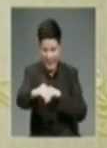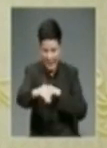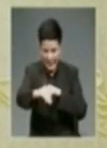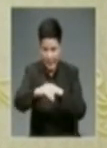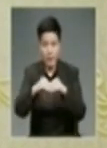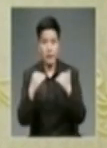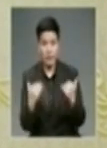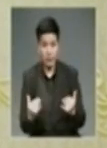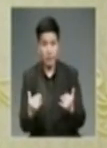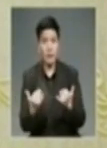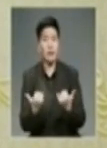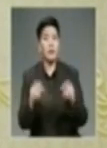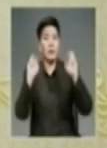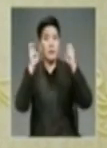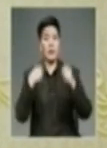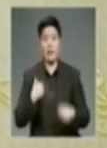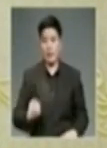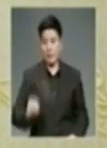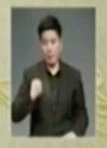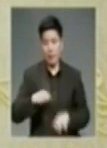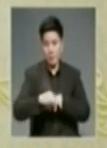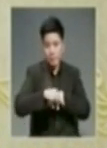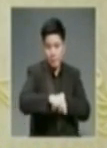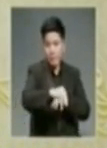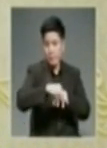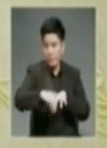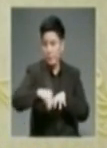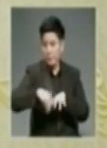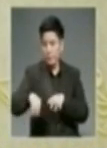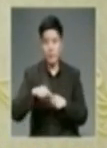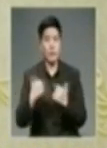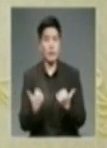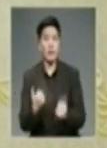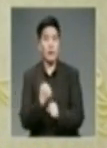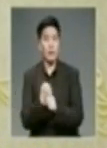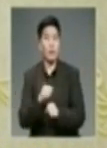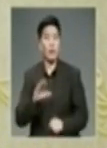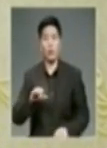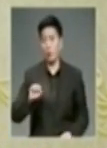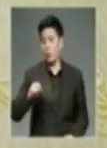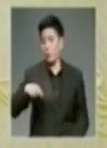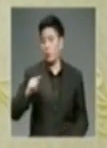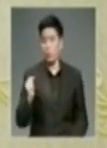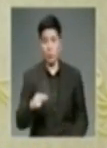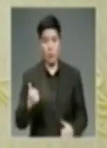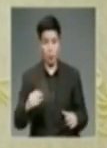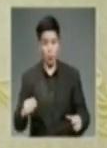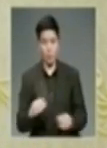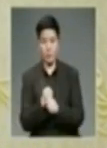ครับสำหรับประเด็นการกระจายอำนาจตอนนี้ก็ถืออยู่ว่าในขั้นตอนของการทำงานของธปท.นะครับยังไม่ได้ข้อสรุ